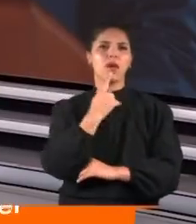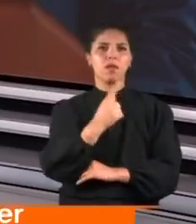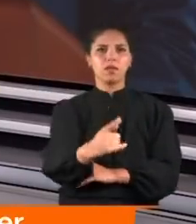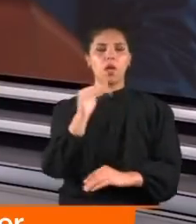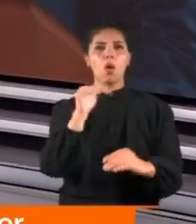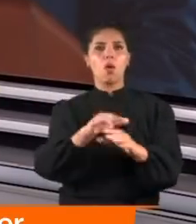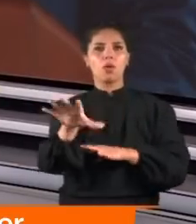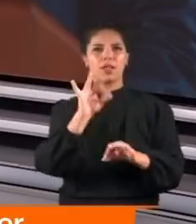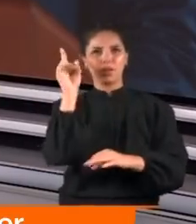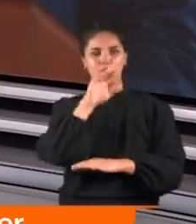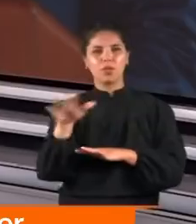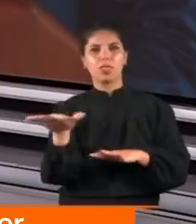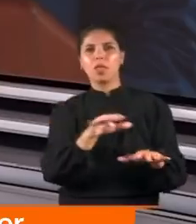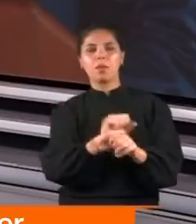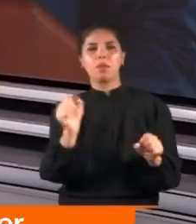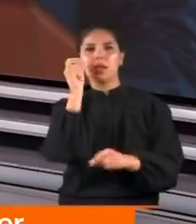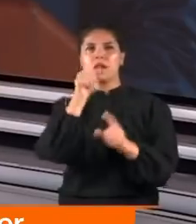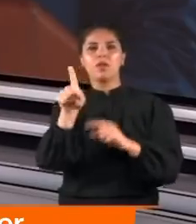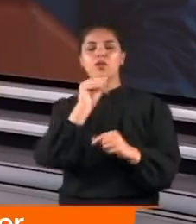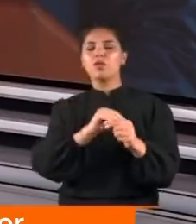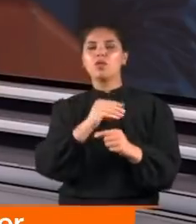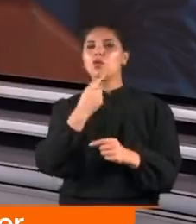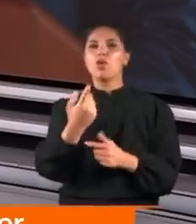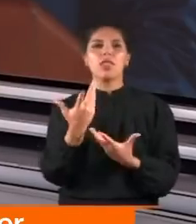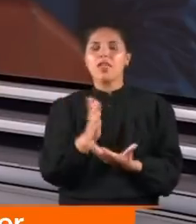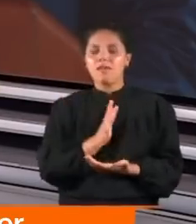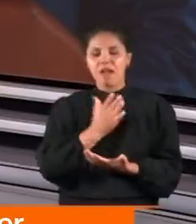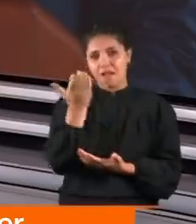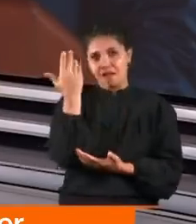oy tercihleri üzerinden depremzedeler için söylenenleri de hatırlattı.